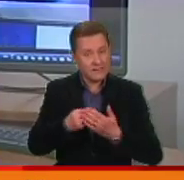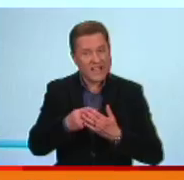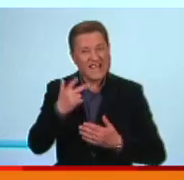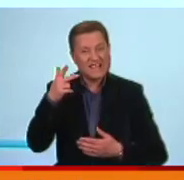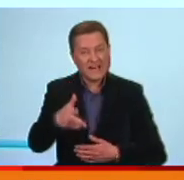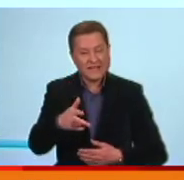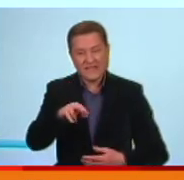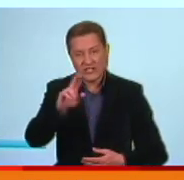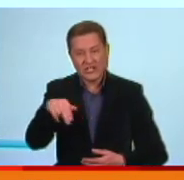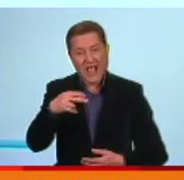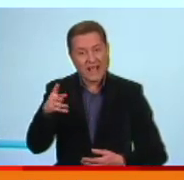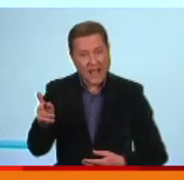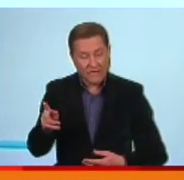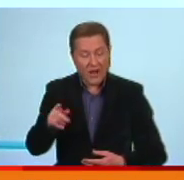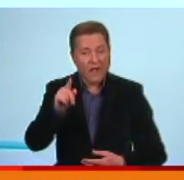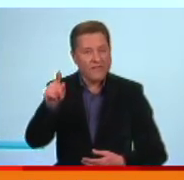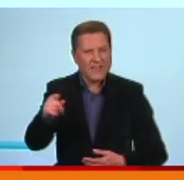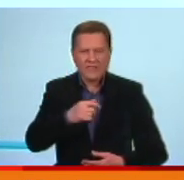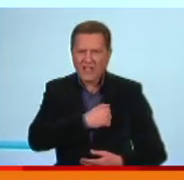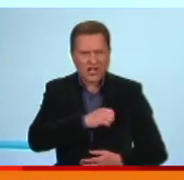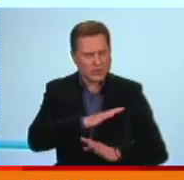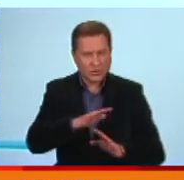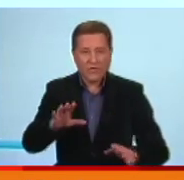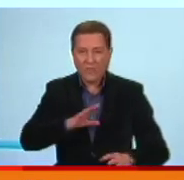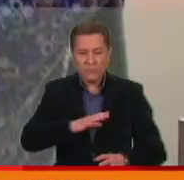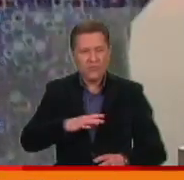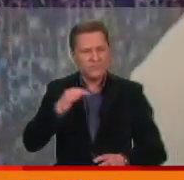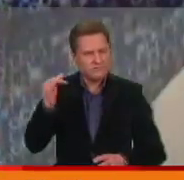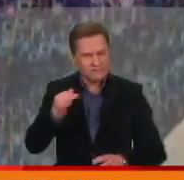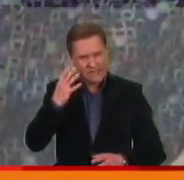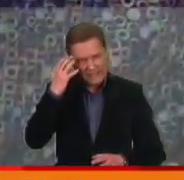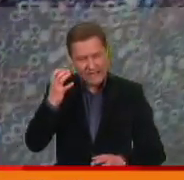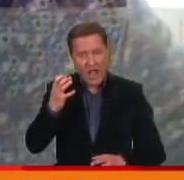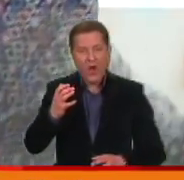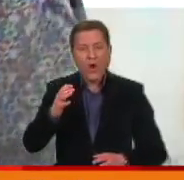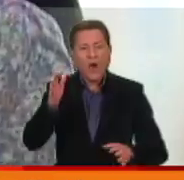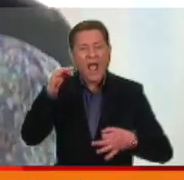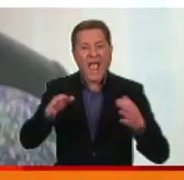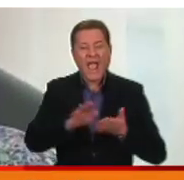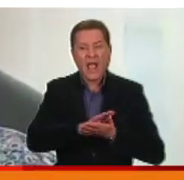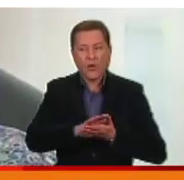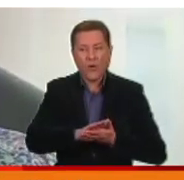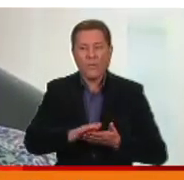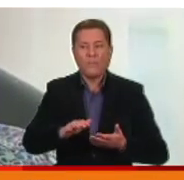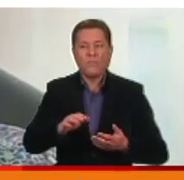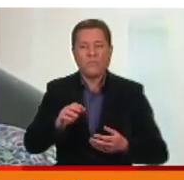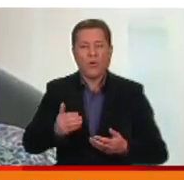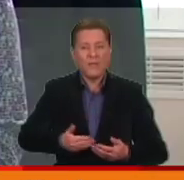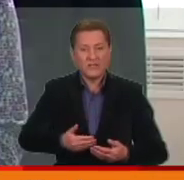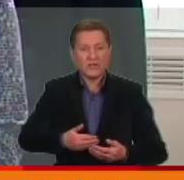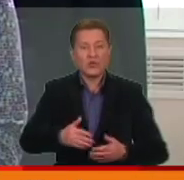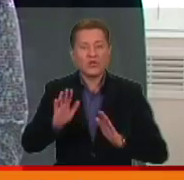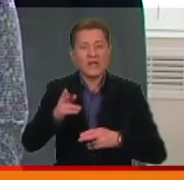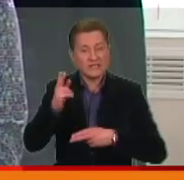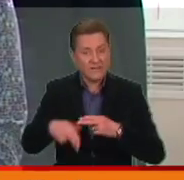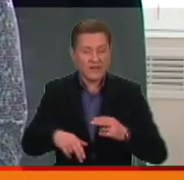тисячі євро. Та чоловік, каже, не шкодував, був одержимий ідеєю екопомешкання. А щойно завершив будівництво, взявся до нового.